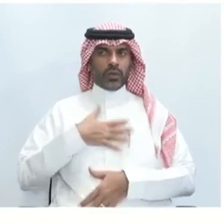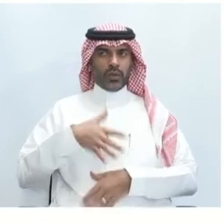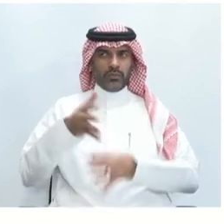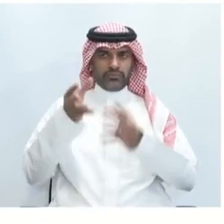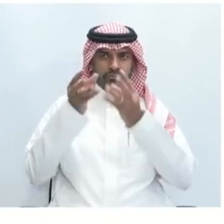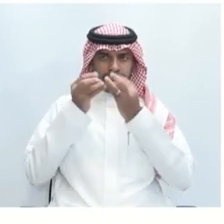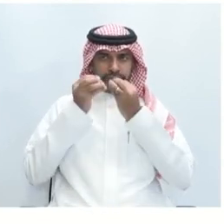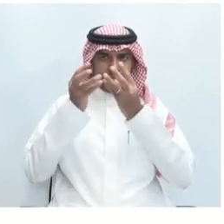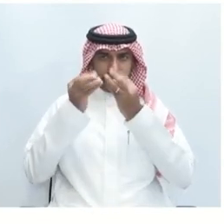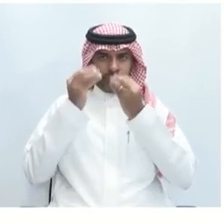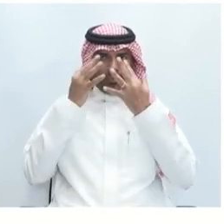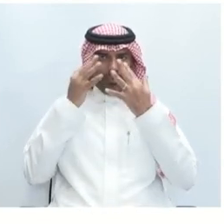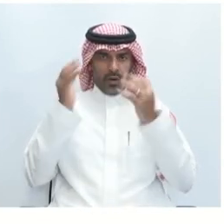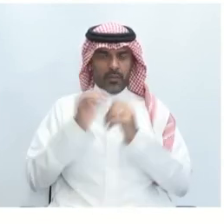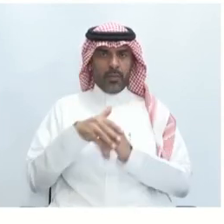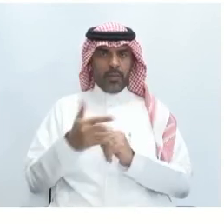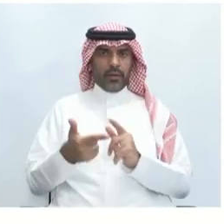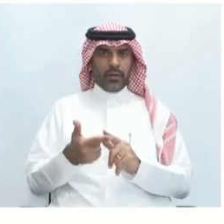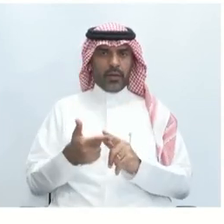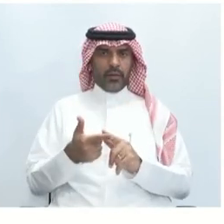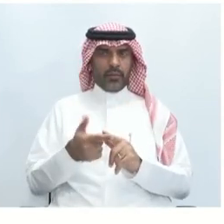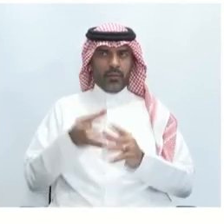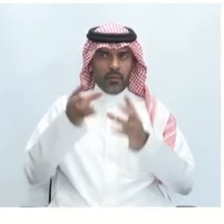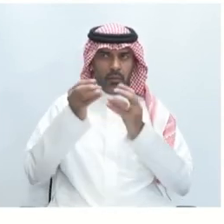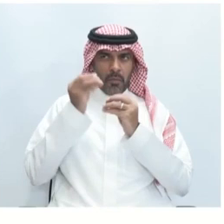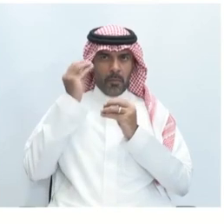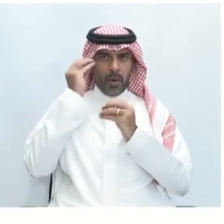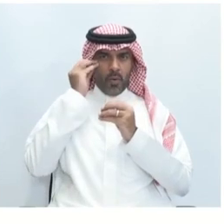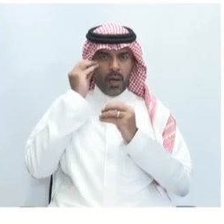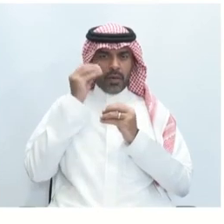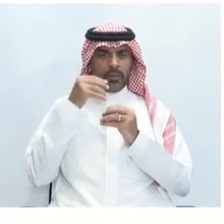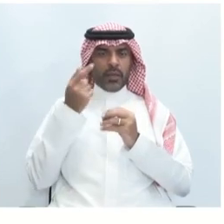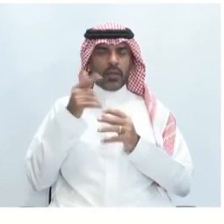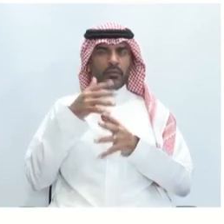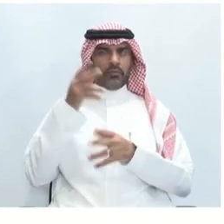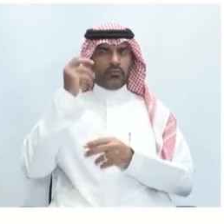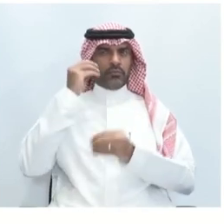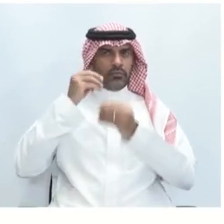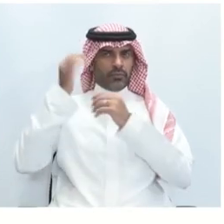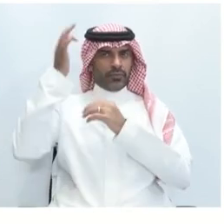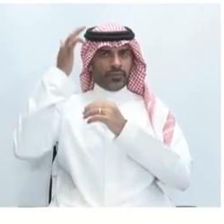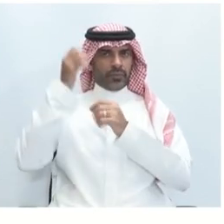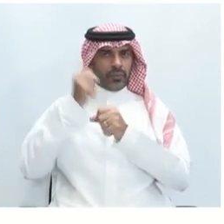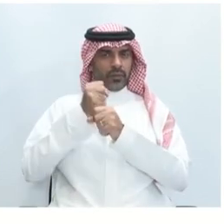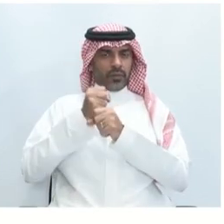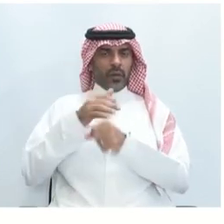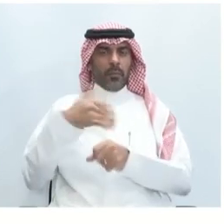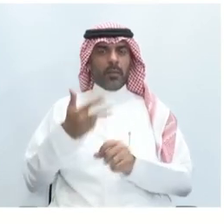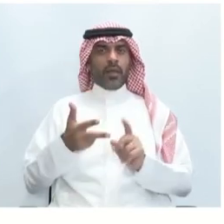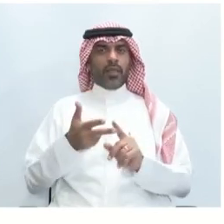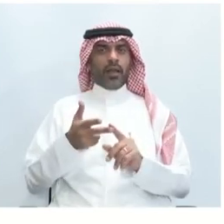ثم بعدها يعالج المعلومات التي يتلقاها وثالثا يبدا الروبوت بالعمل